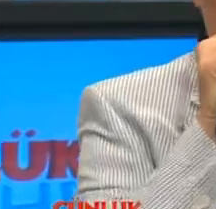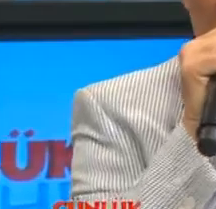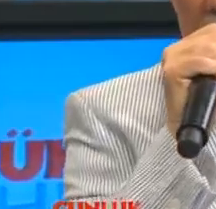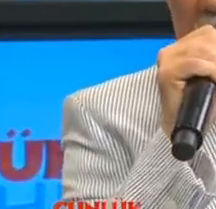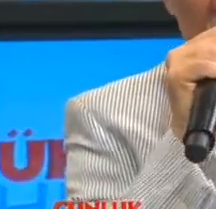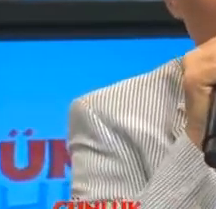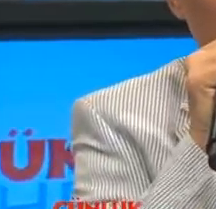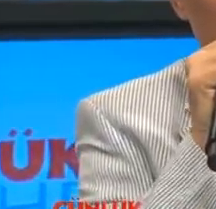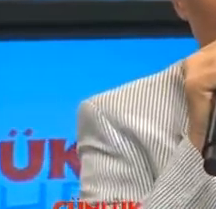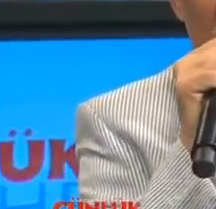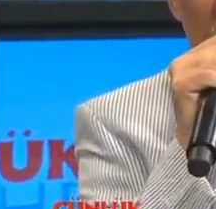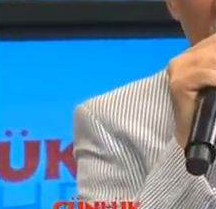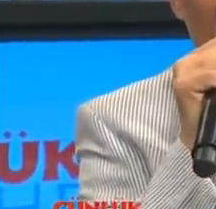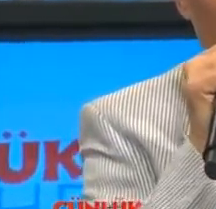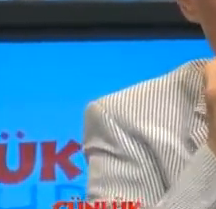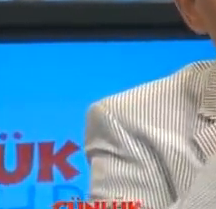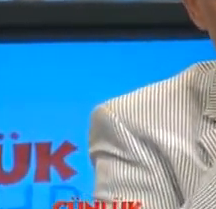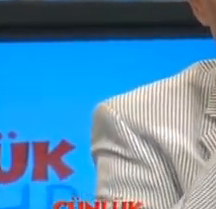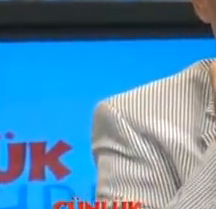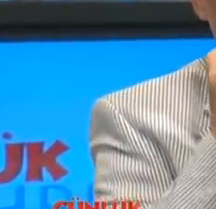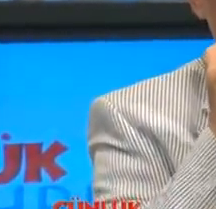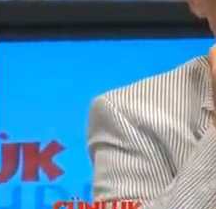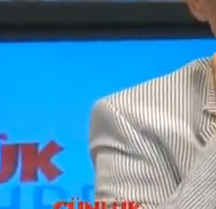Bilmez ki giden sevgililer